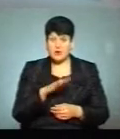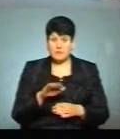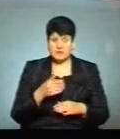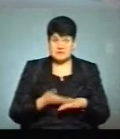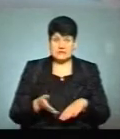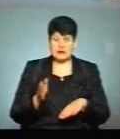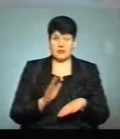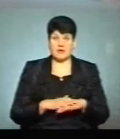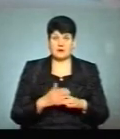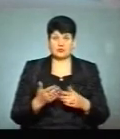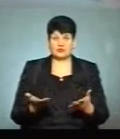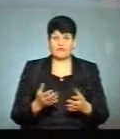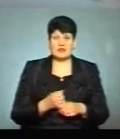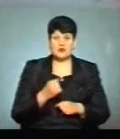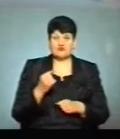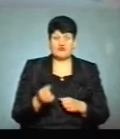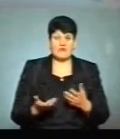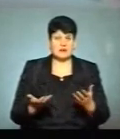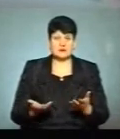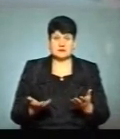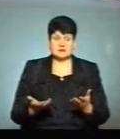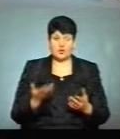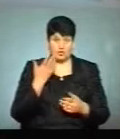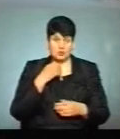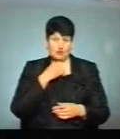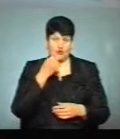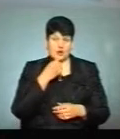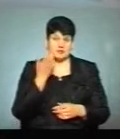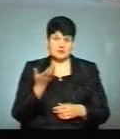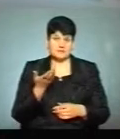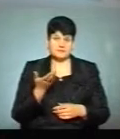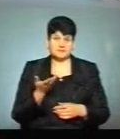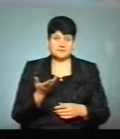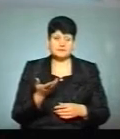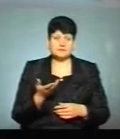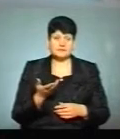складно влаштуватися, коли вони стануть дорослими, прилаштувати